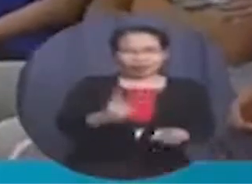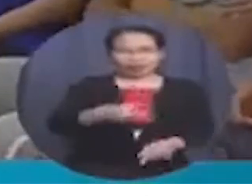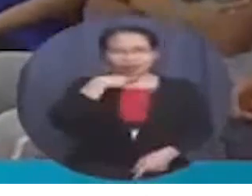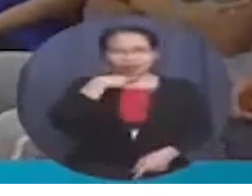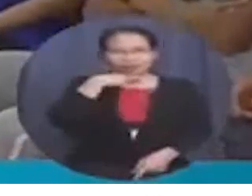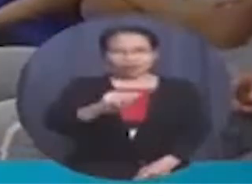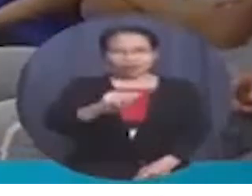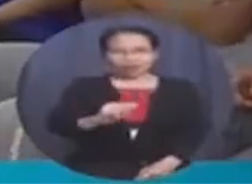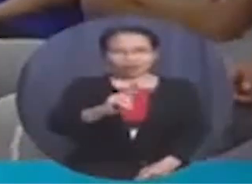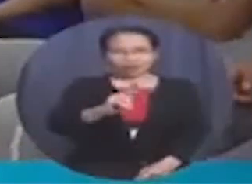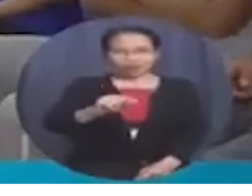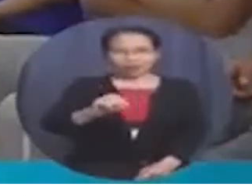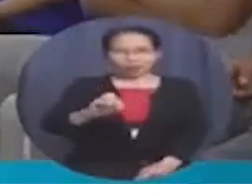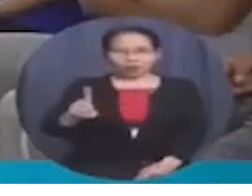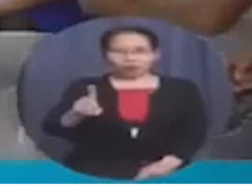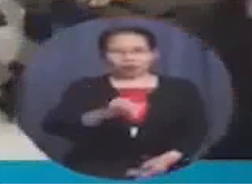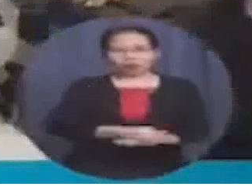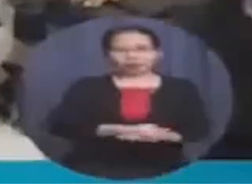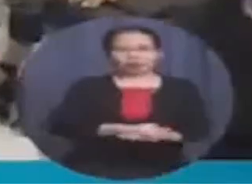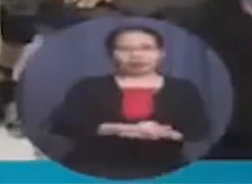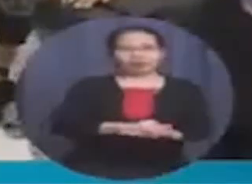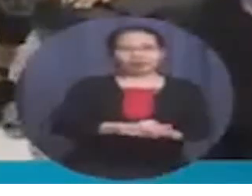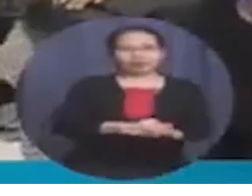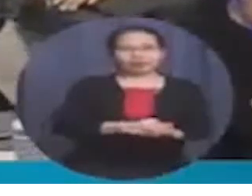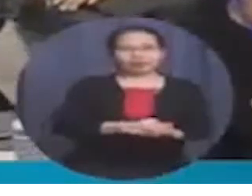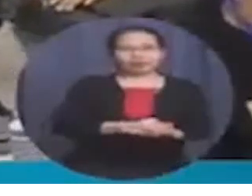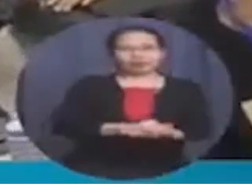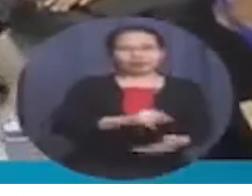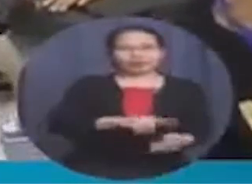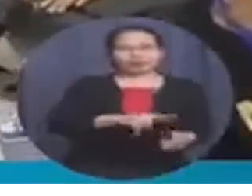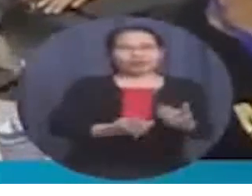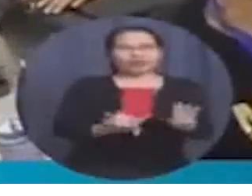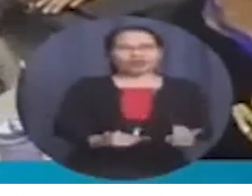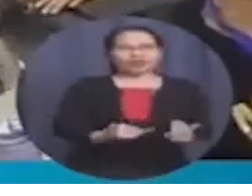kami nag-upload niyan. Ano? Yan. Ngayon,